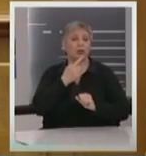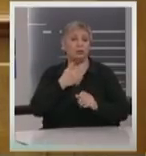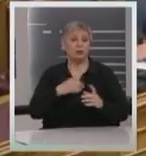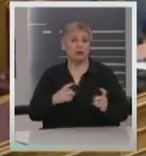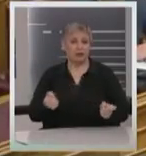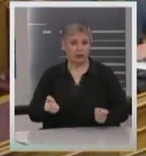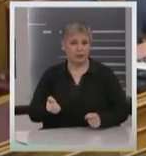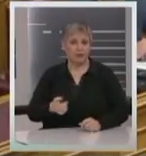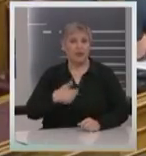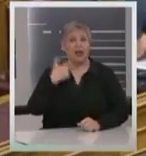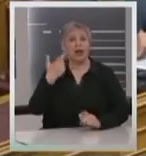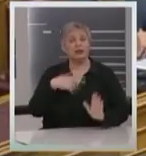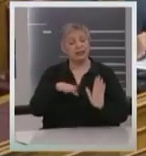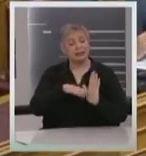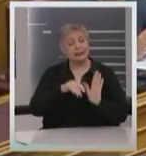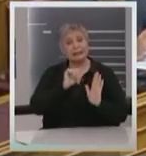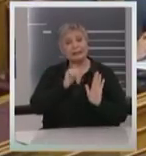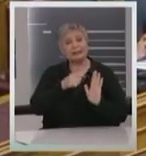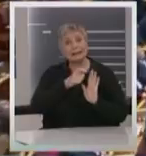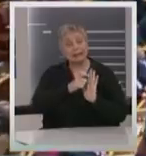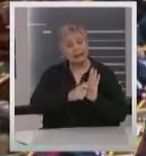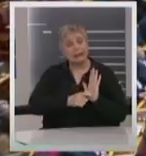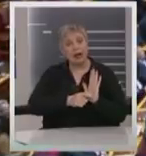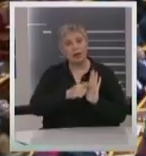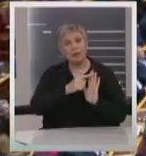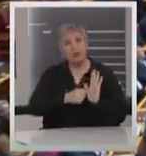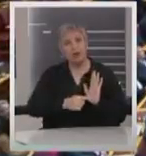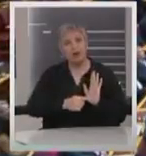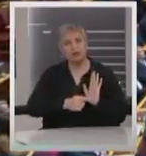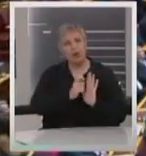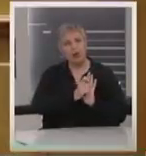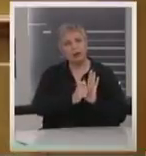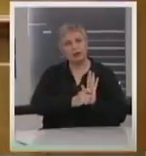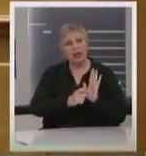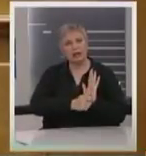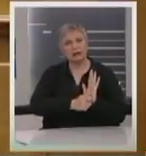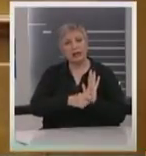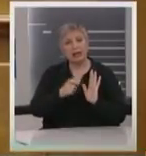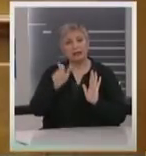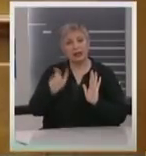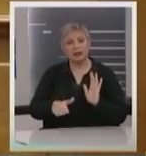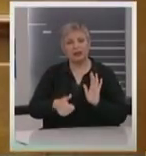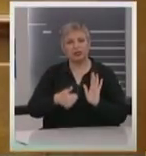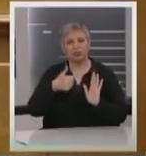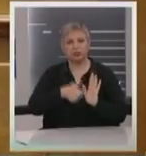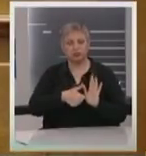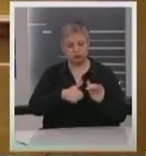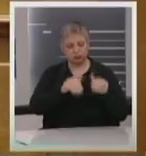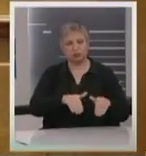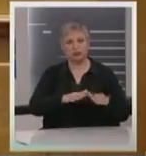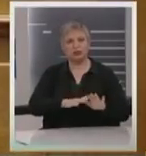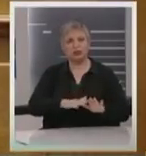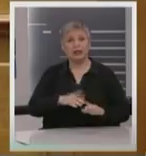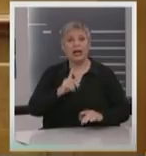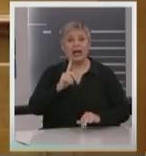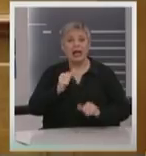κάθε λέξη του Συντάγματος, κάθε λέξη του Συντάγματος, 1 μήνα νωρίτερα είχατε